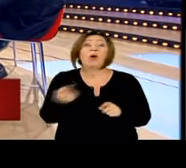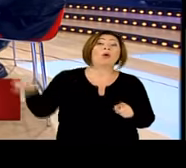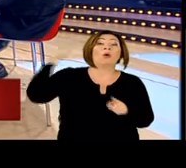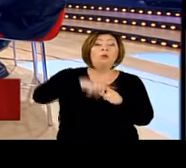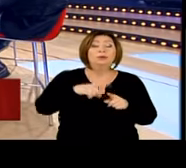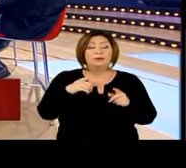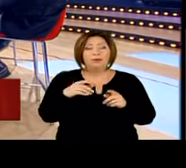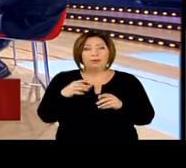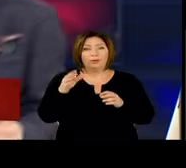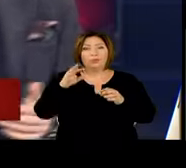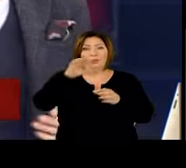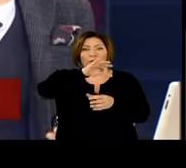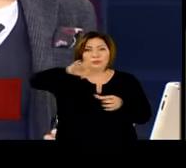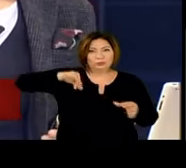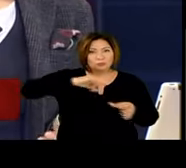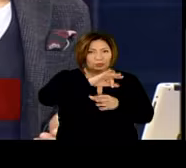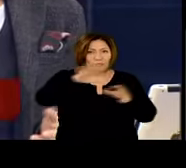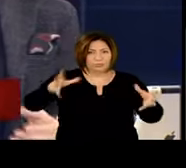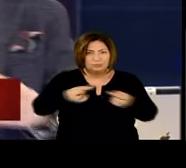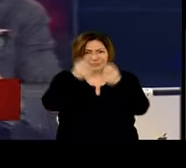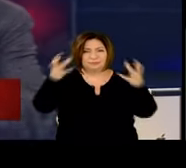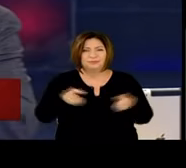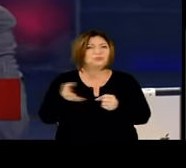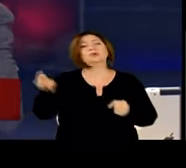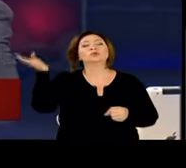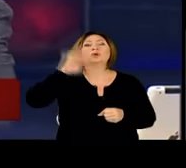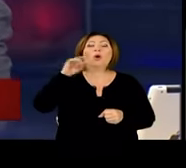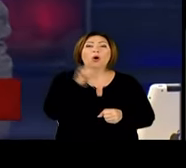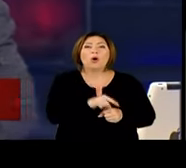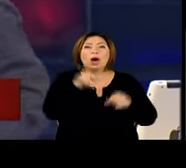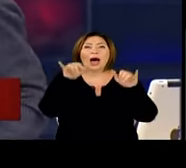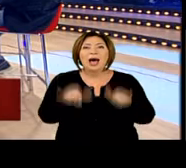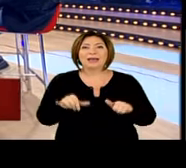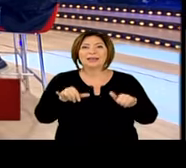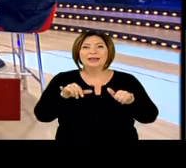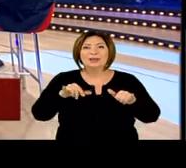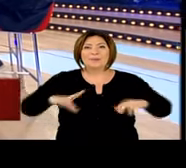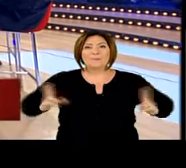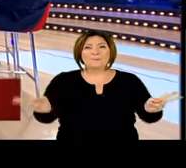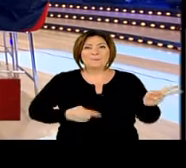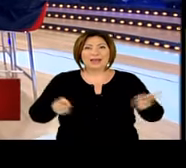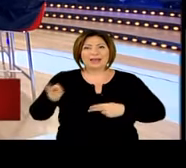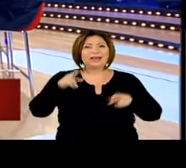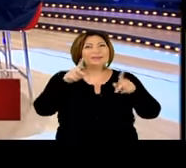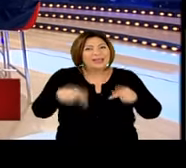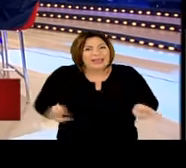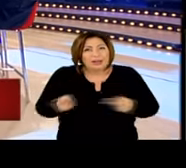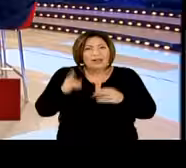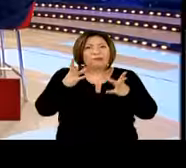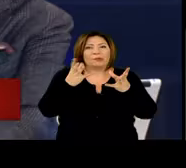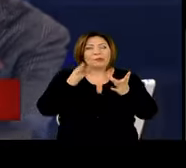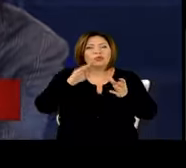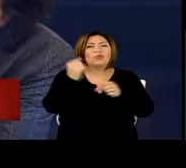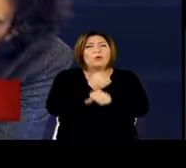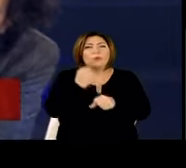alıp tuzluyorlar eti. Sonra o aynen belimizdeki kemer kıvamına gelinceye kadar